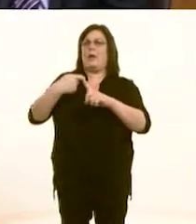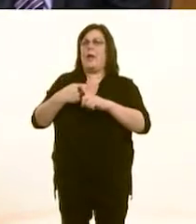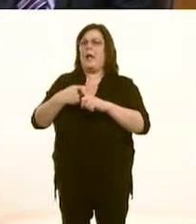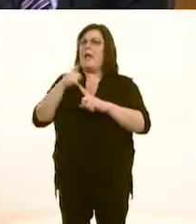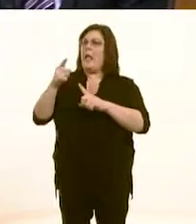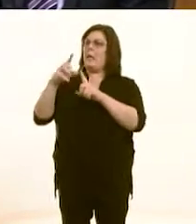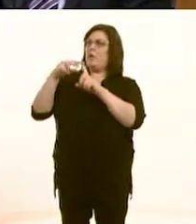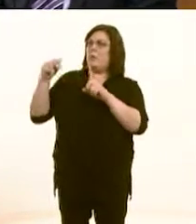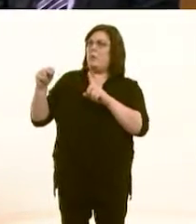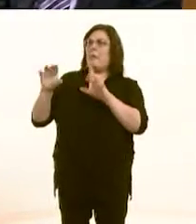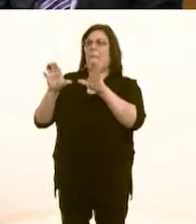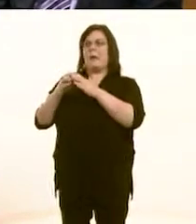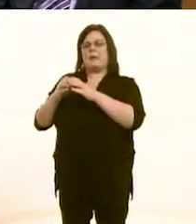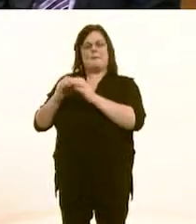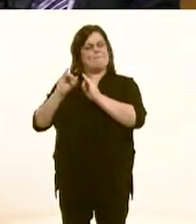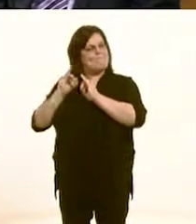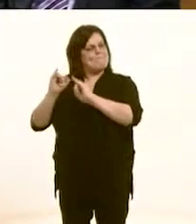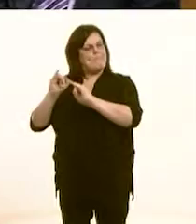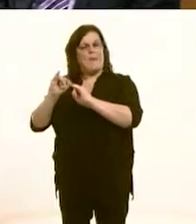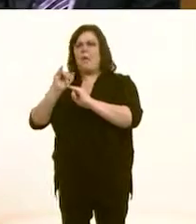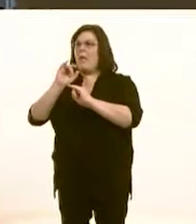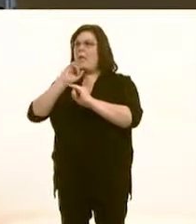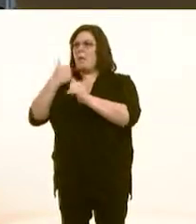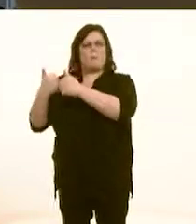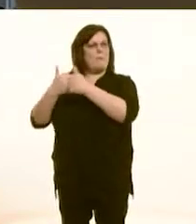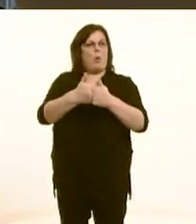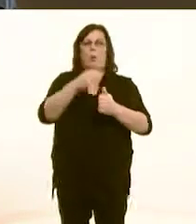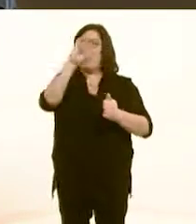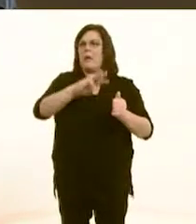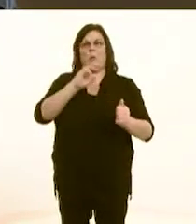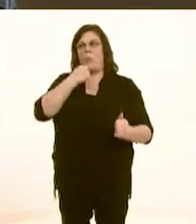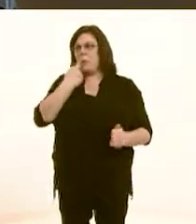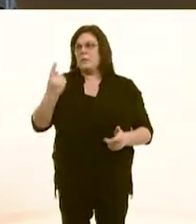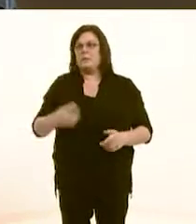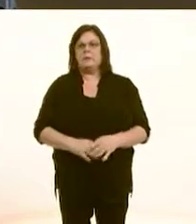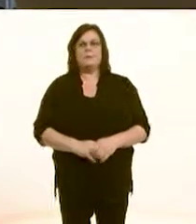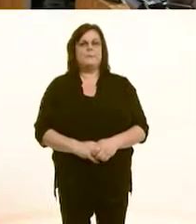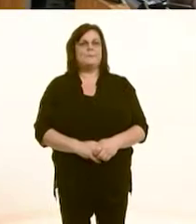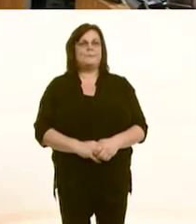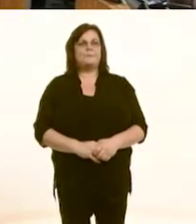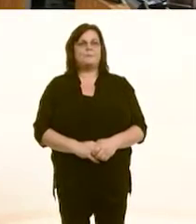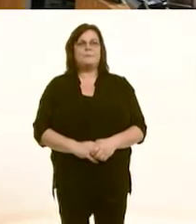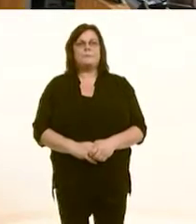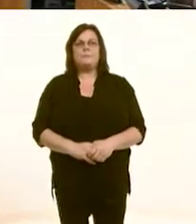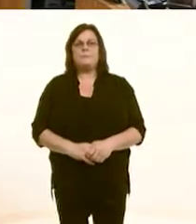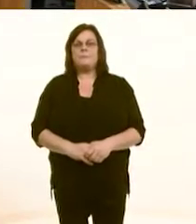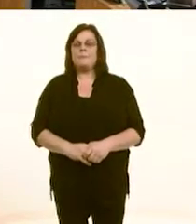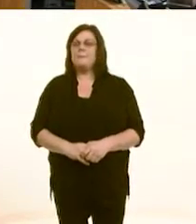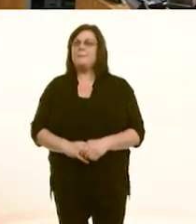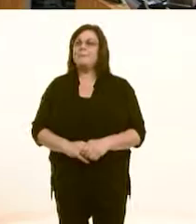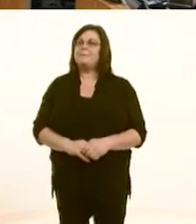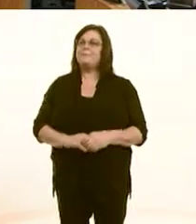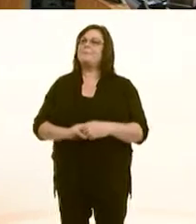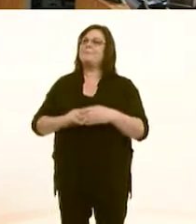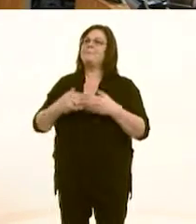Conservative Party's shame that once again they fail to stand up for Wales. Simon Thomas. Diolch, Llywydd. Wel, canlyniad hwn, wrth